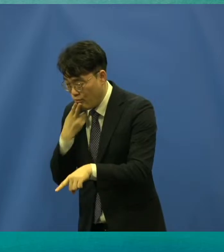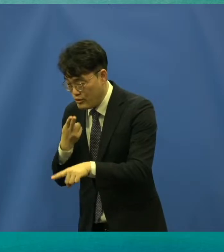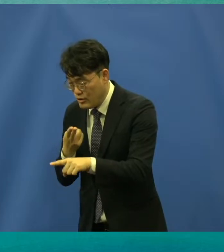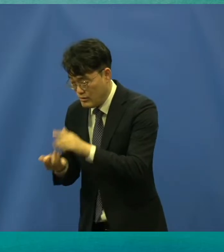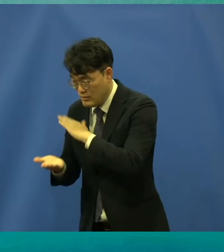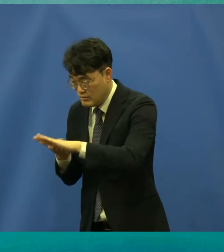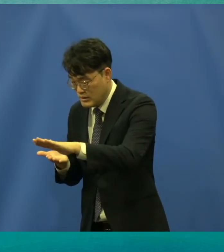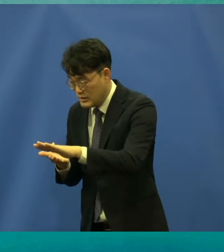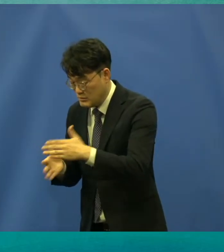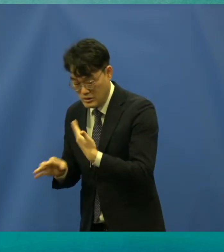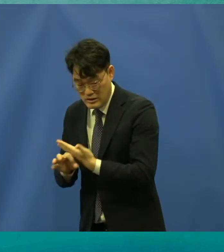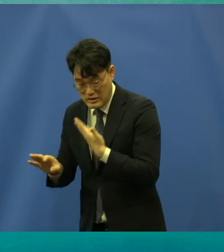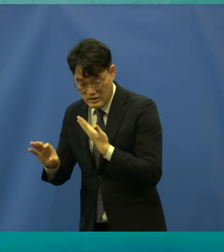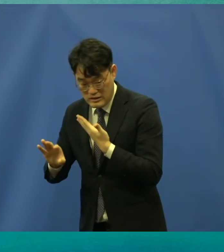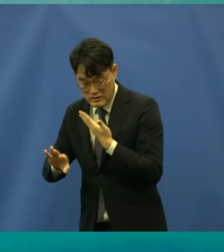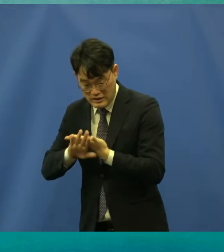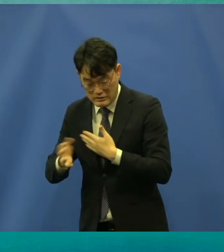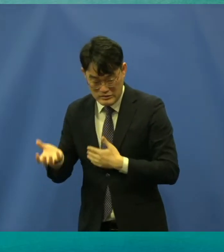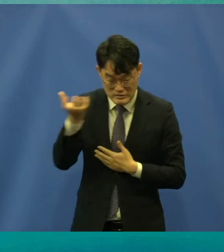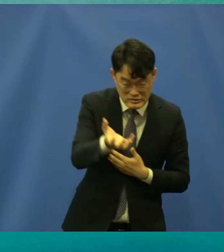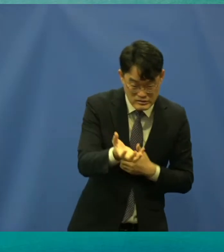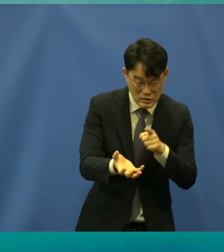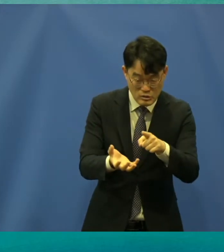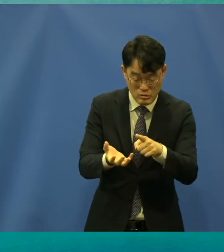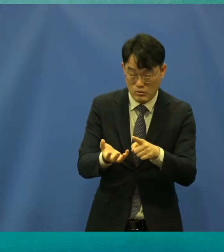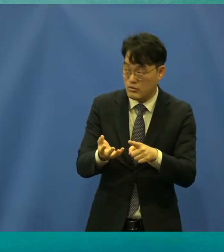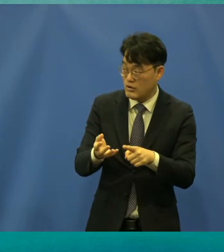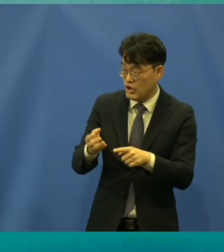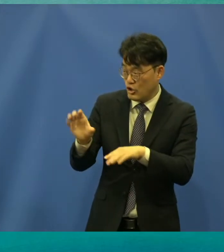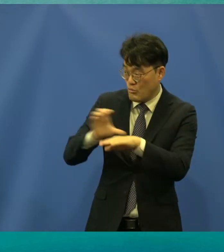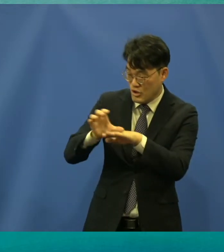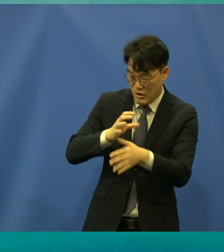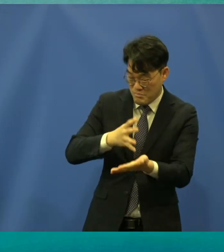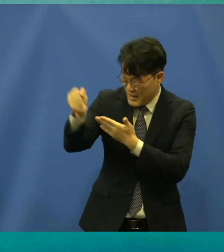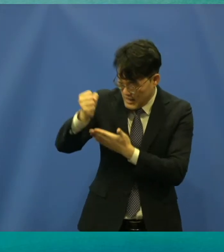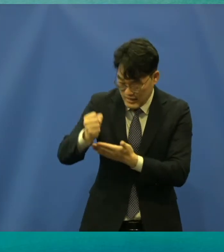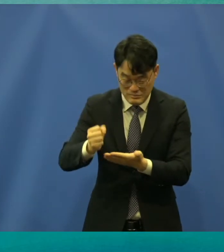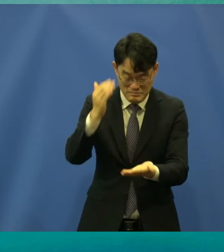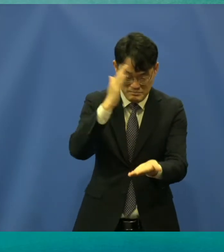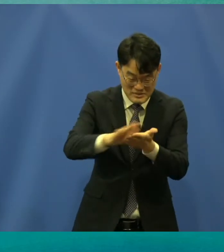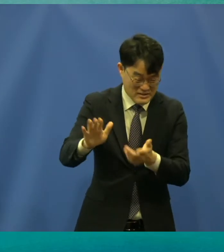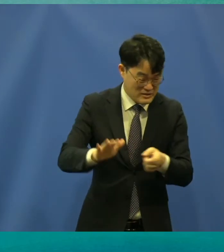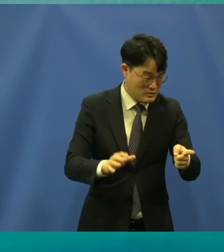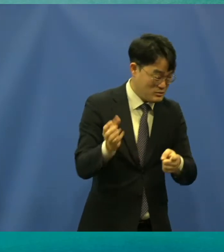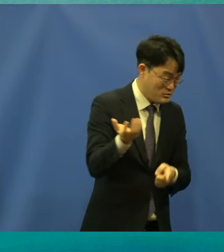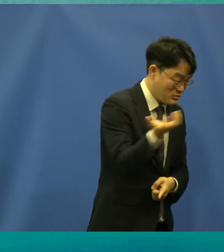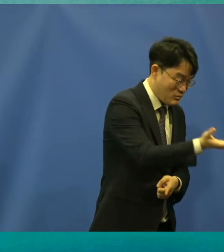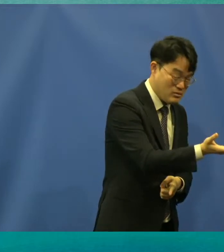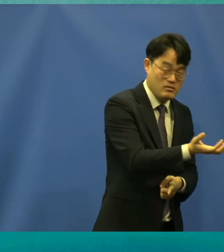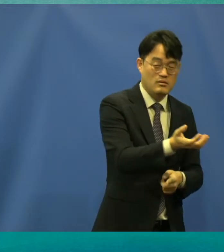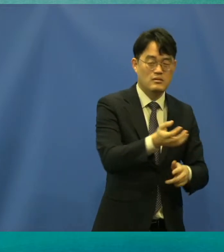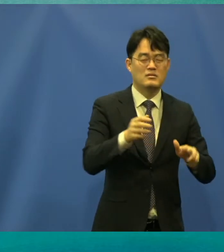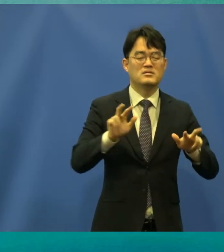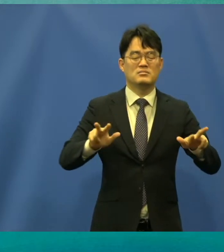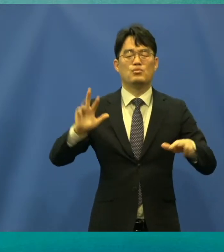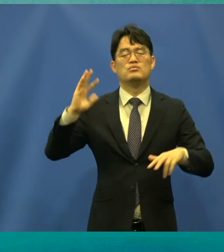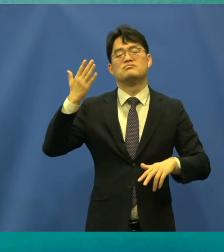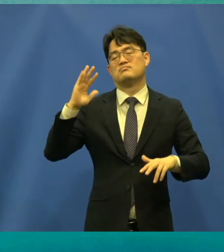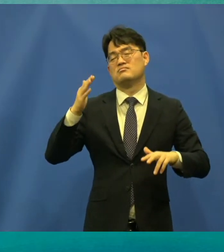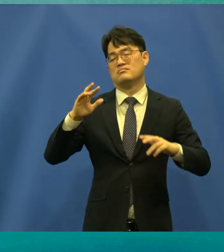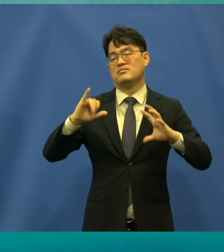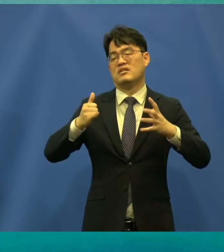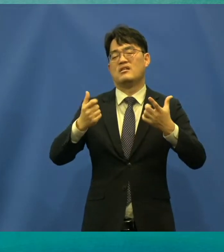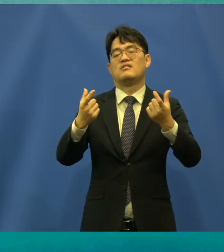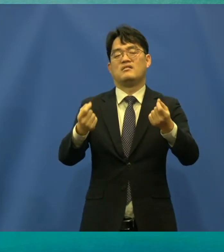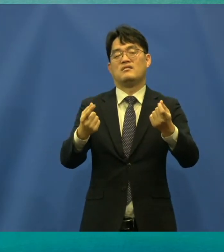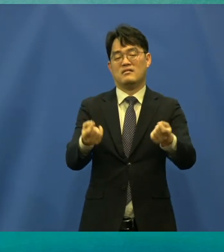먹고 사는 문제에 포박을 당하게 됩니다. 내 마음대로 할 수 없어. 어디엔가 우리의 삶이 꼼짝없이